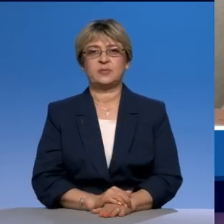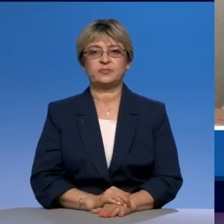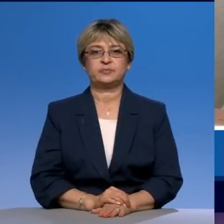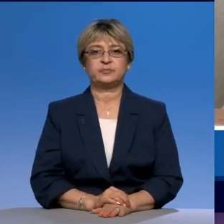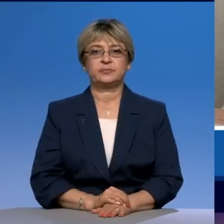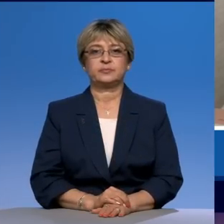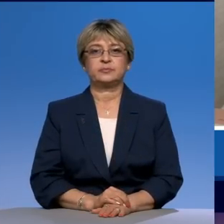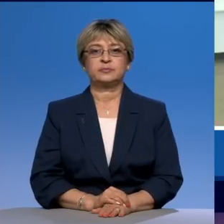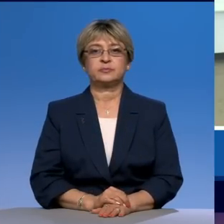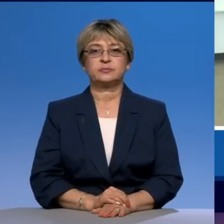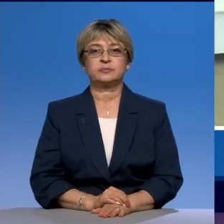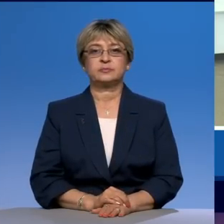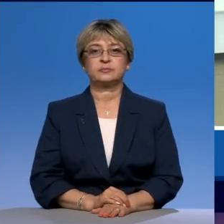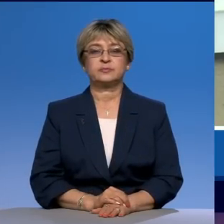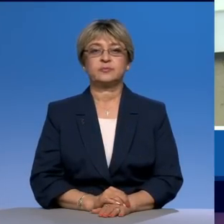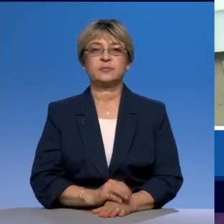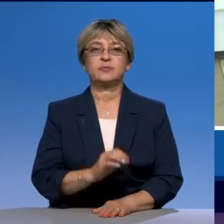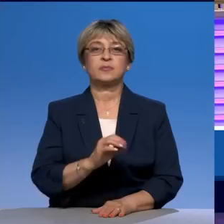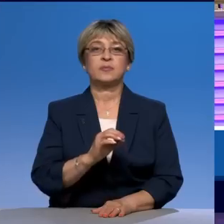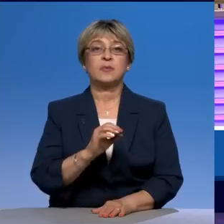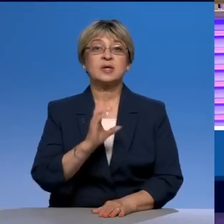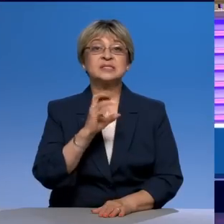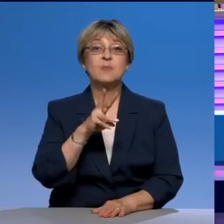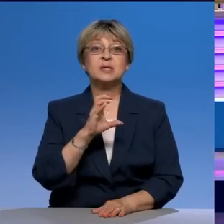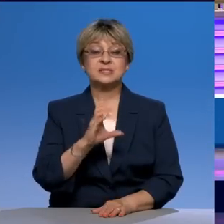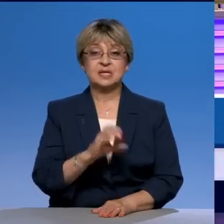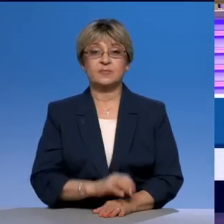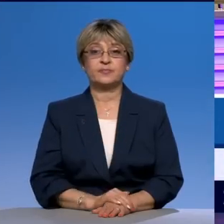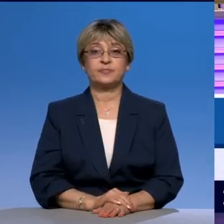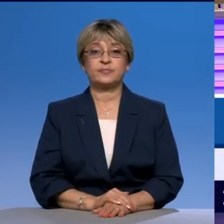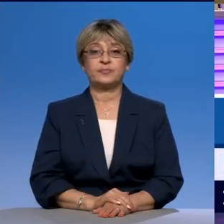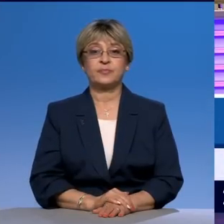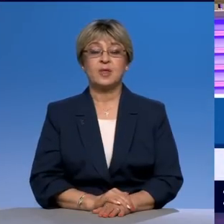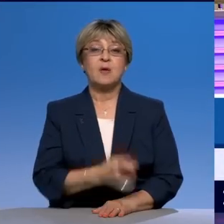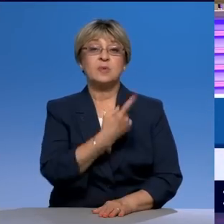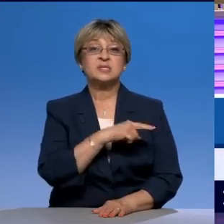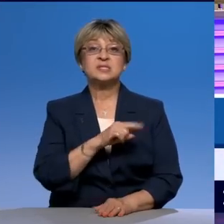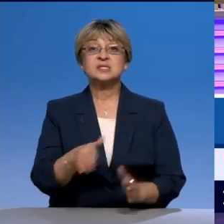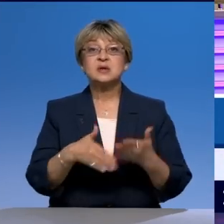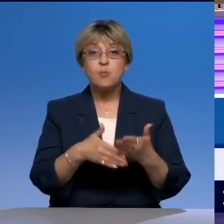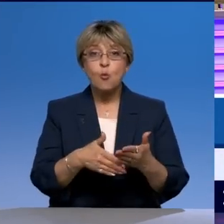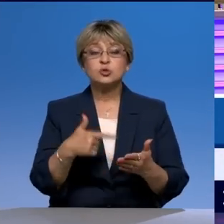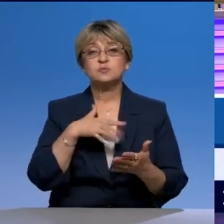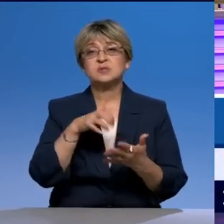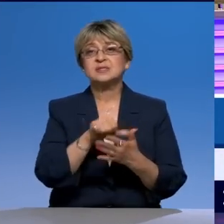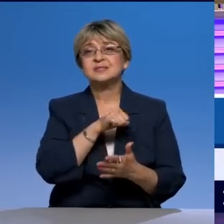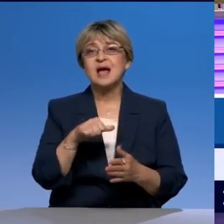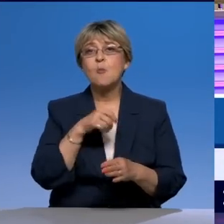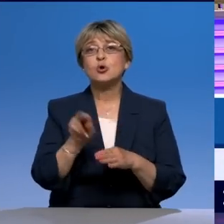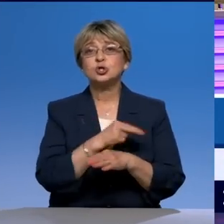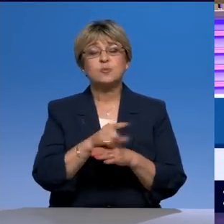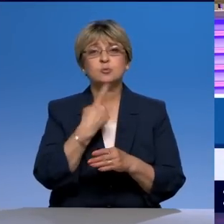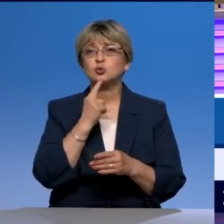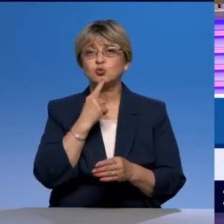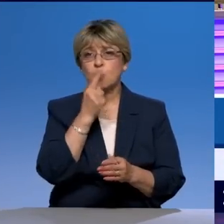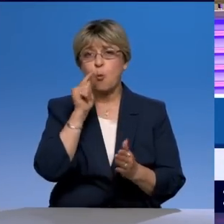Вот смотрите еще напоследок вам смс-ка Калужской области. Из-за недоступности срочной квалифицированной медпомощи занимаемся самолечением. Покупаю в основном то, что прописывали